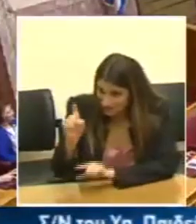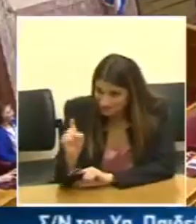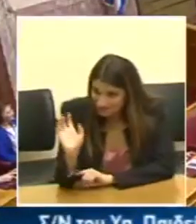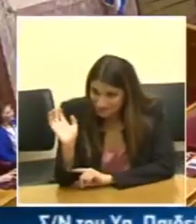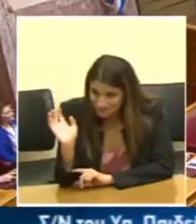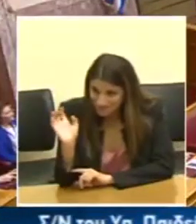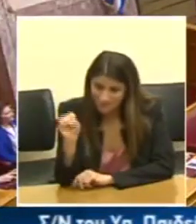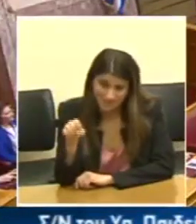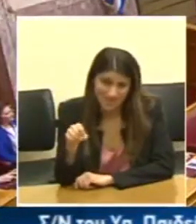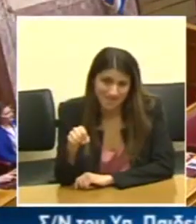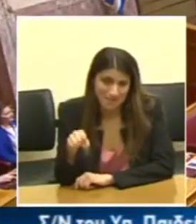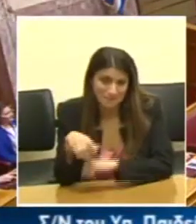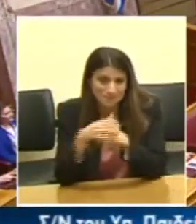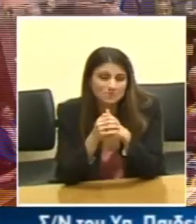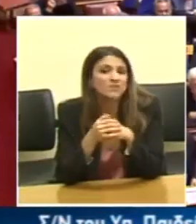Βεβαίως.